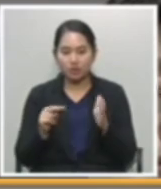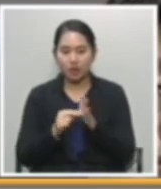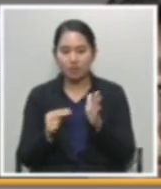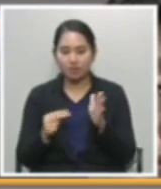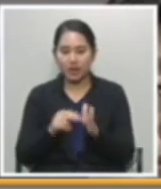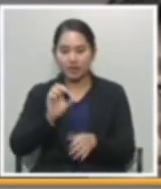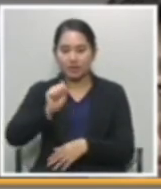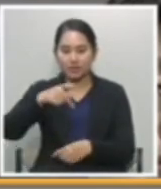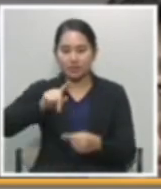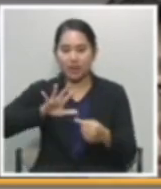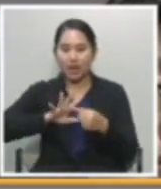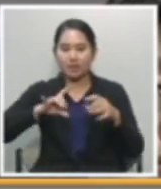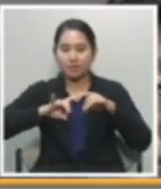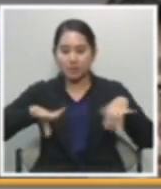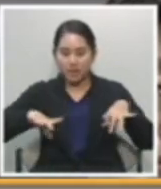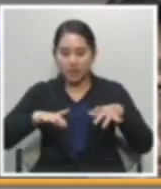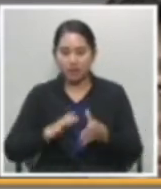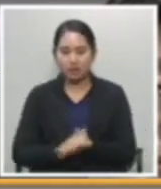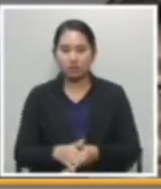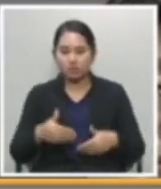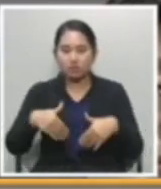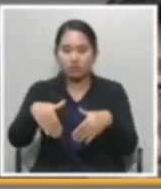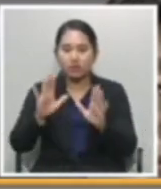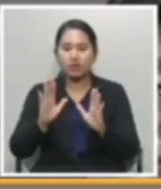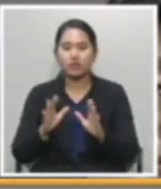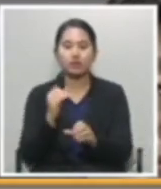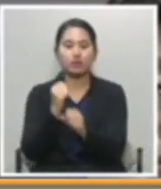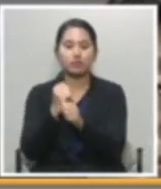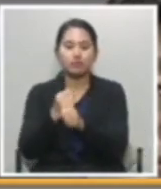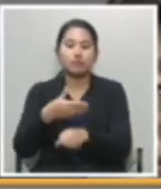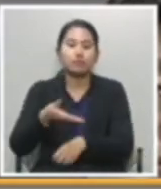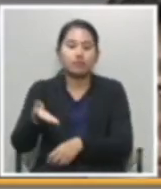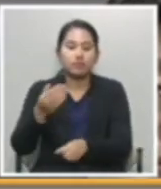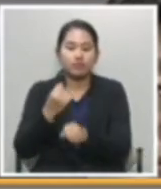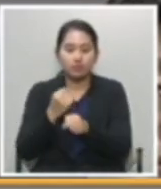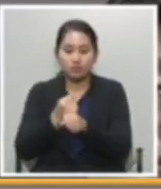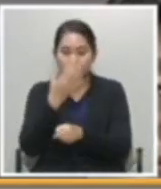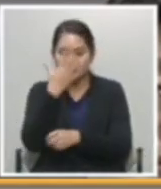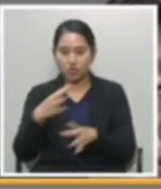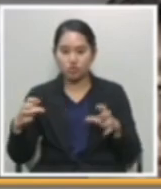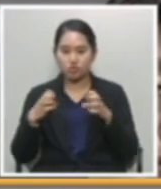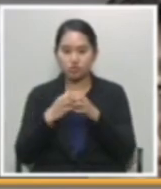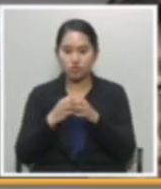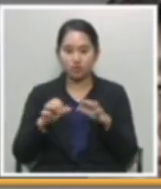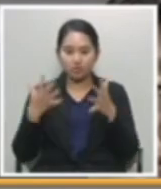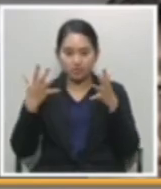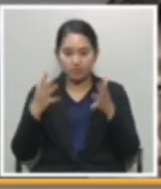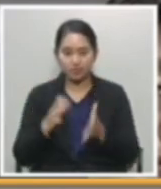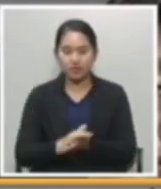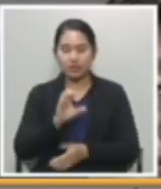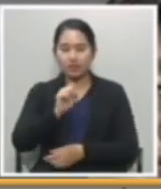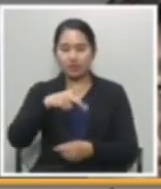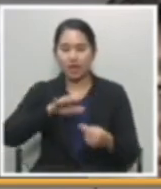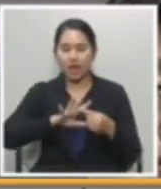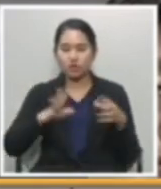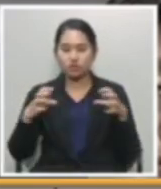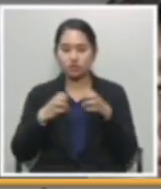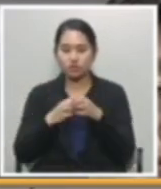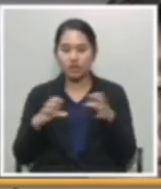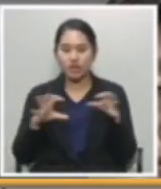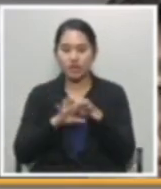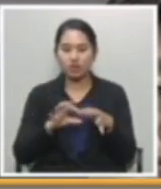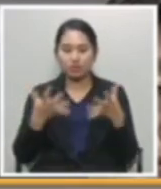าโอเคท่านก็ทำของท่านไปเพราะมันไม่มายุ่งเกี่ยวกับสภานี่ไม่ยุ่งเกี่ยวผมไม่